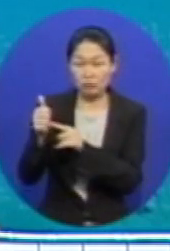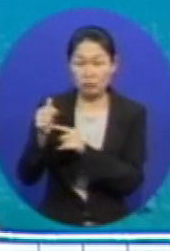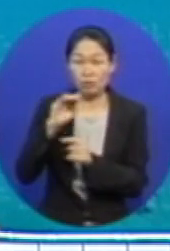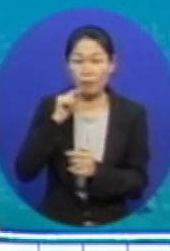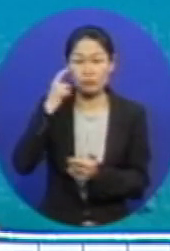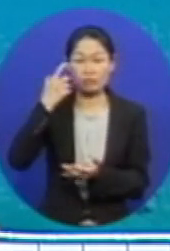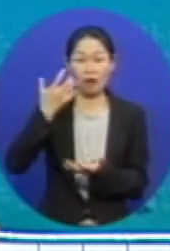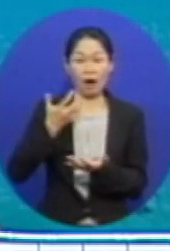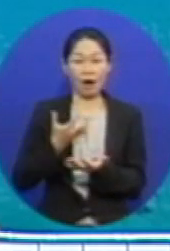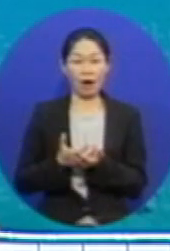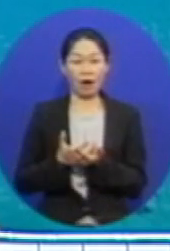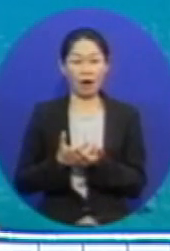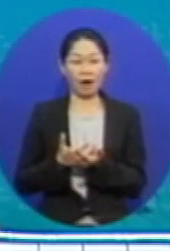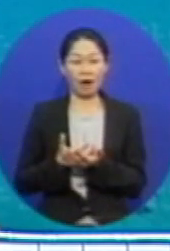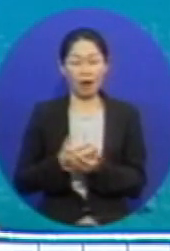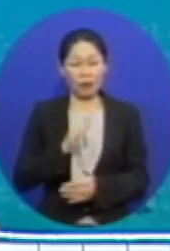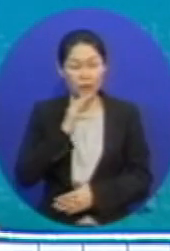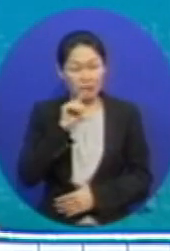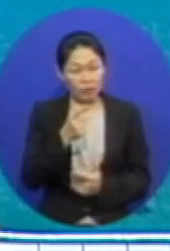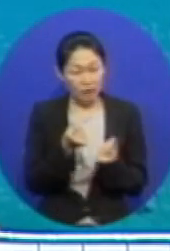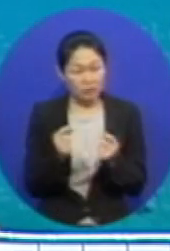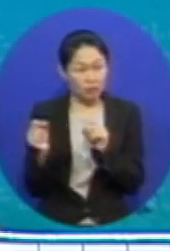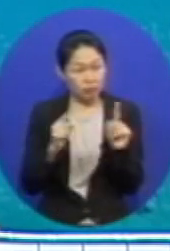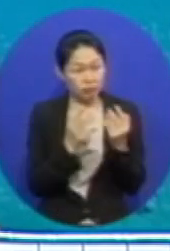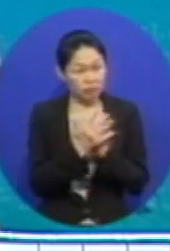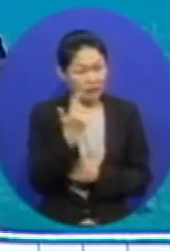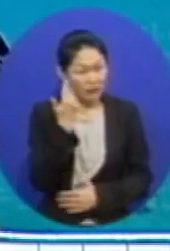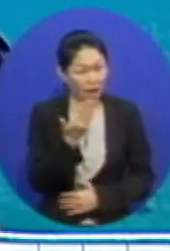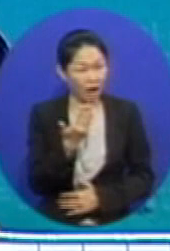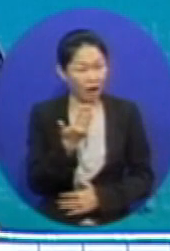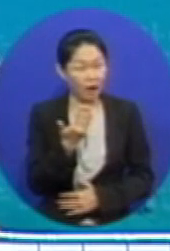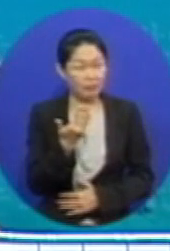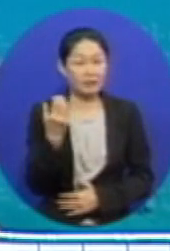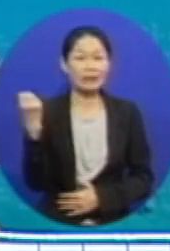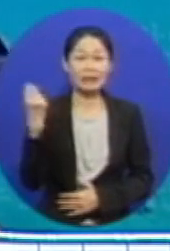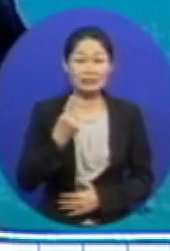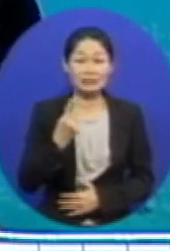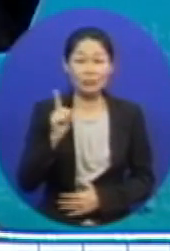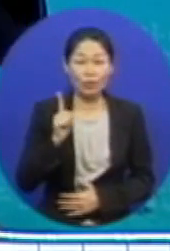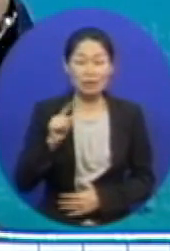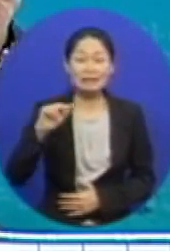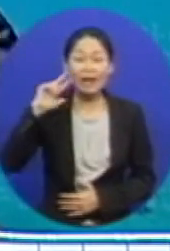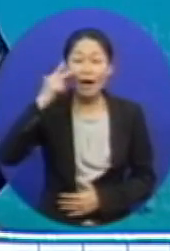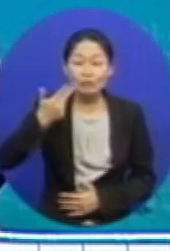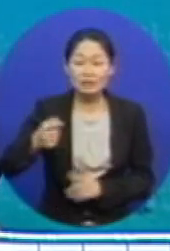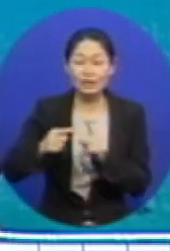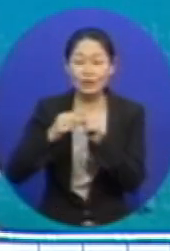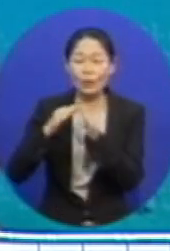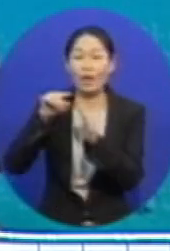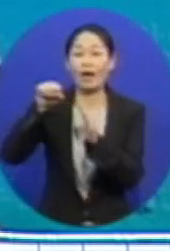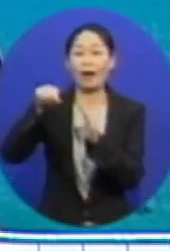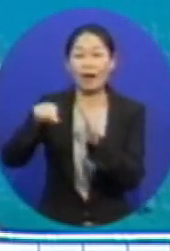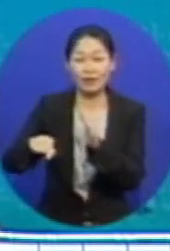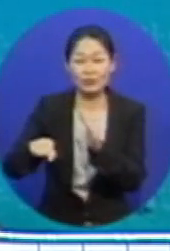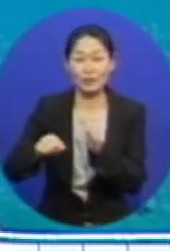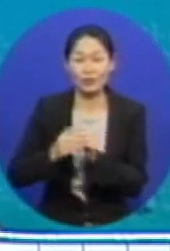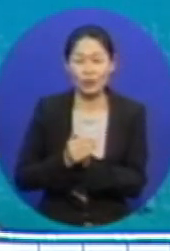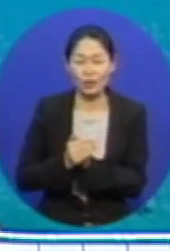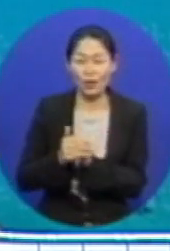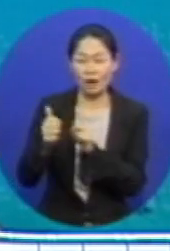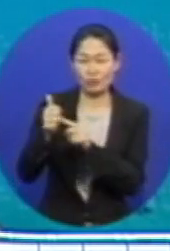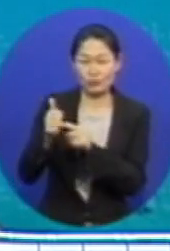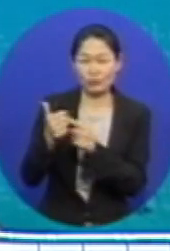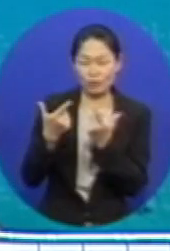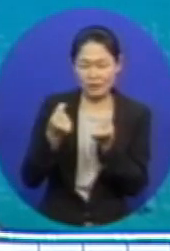받았어 이게 부웅 인가 그리고 그가 다시 그 다음 주일에 교회를 또 나오고 그도 역시 예수를